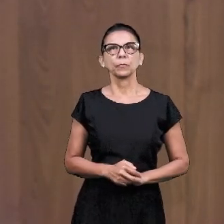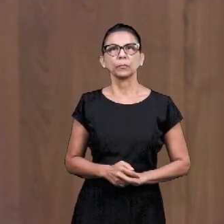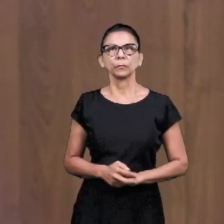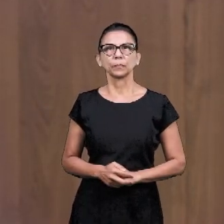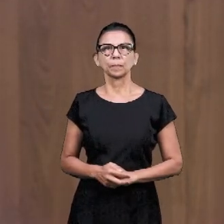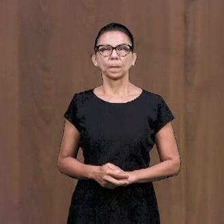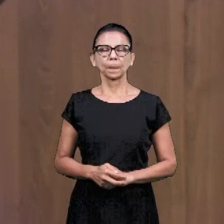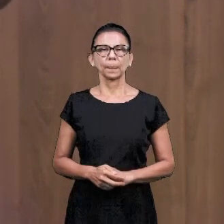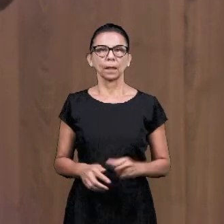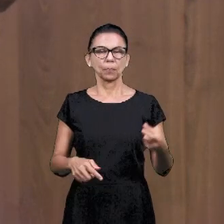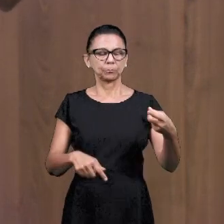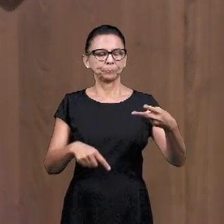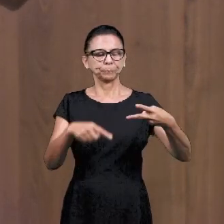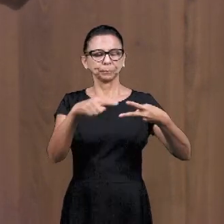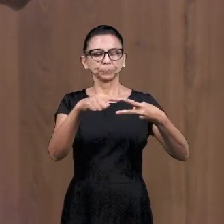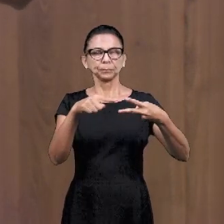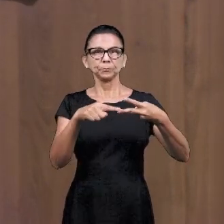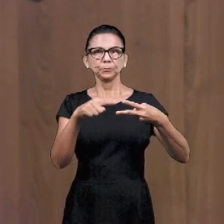offrande.